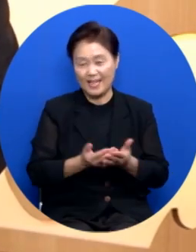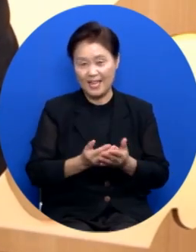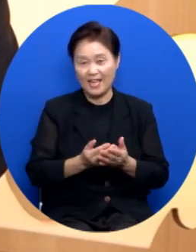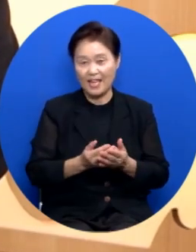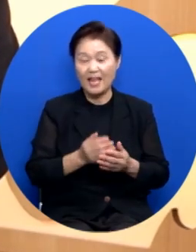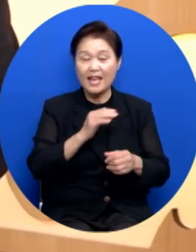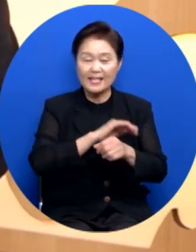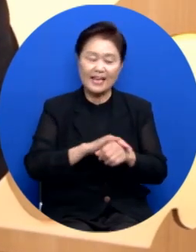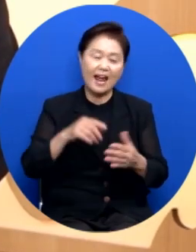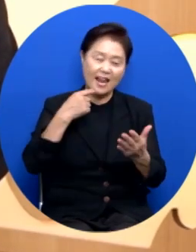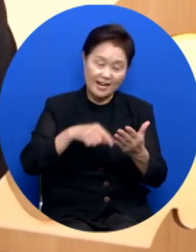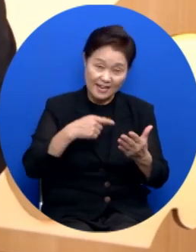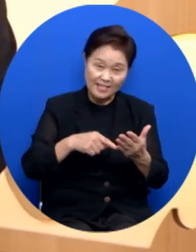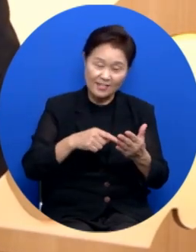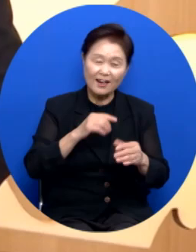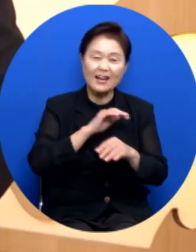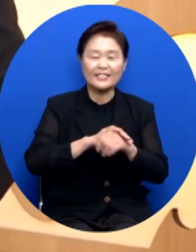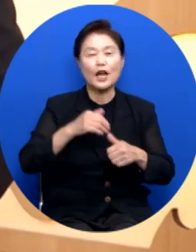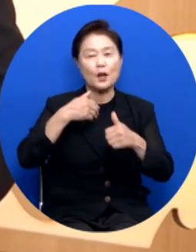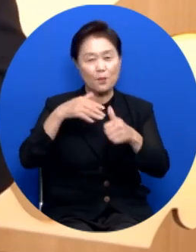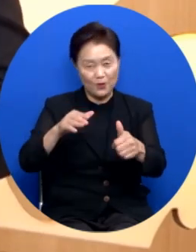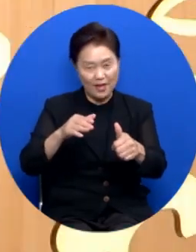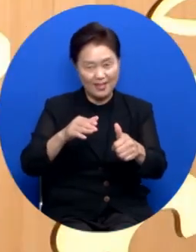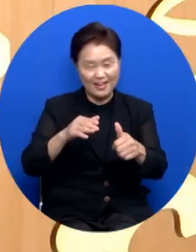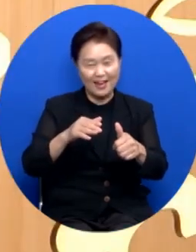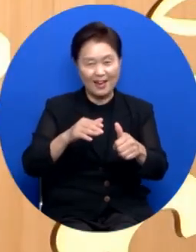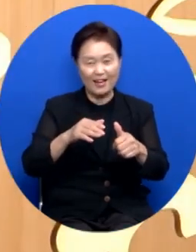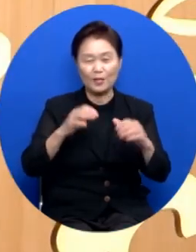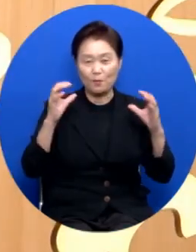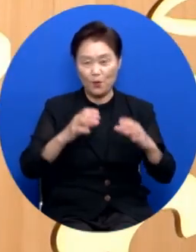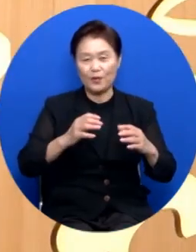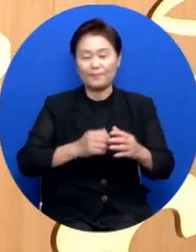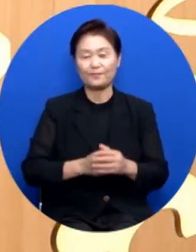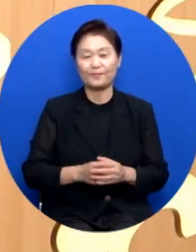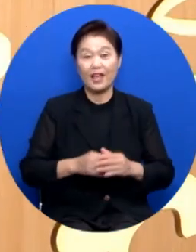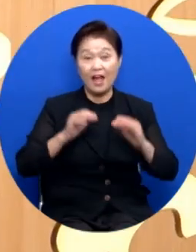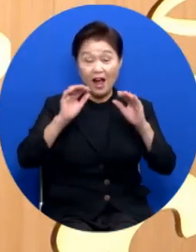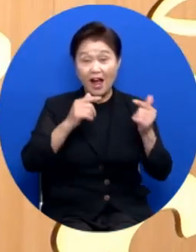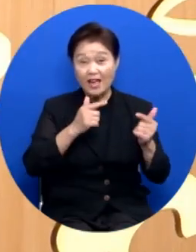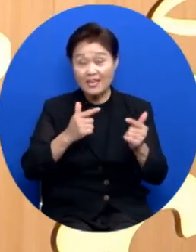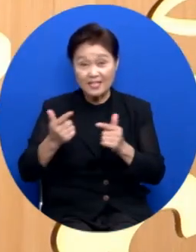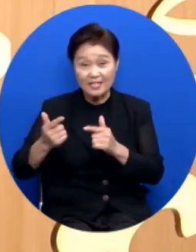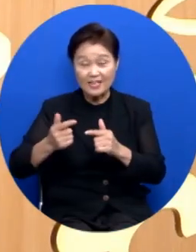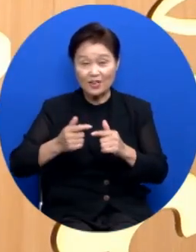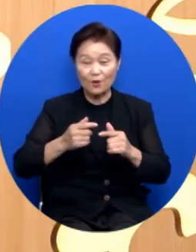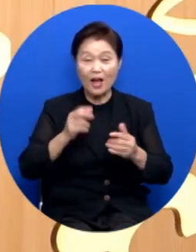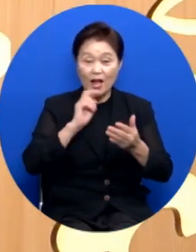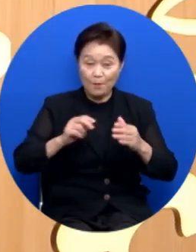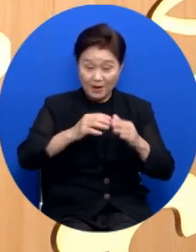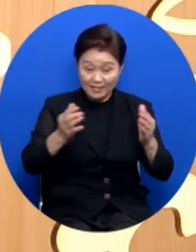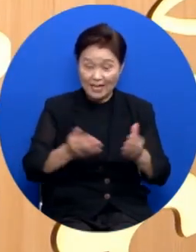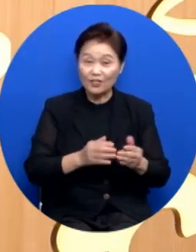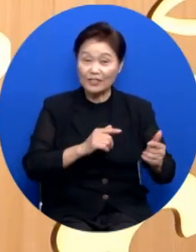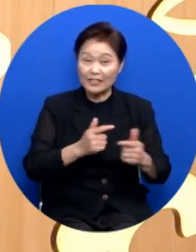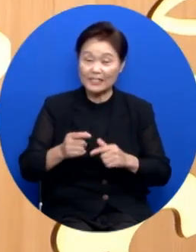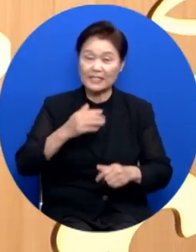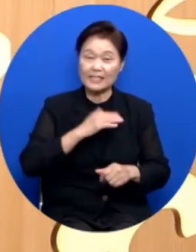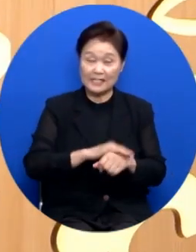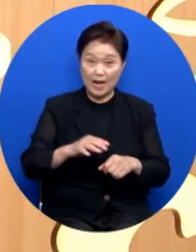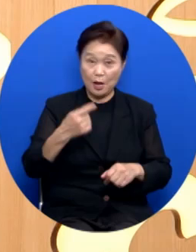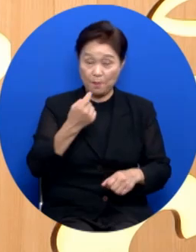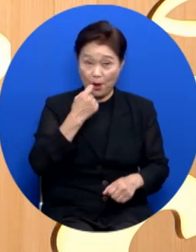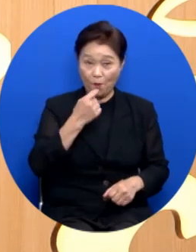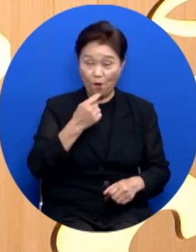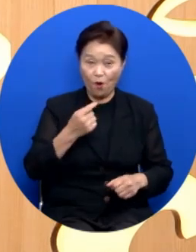단체였다 잘 보내자 그러니까 아 아이들이나 단원들이 배워서 보컬로 또 교회에서